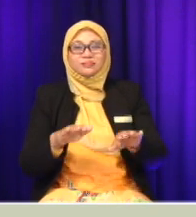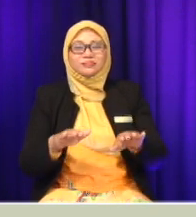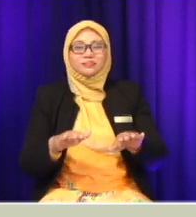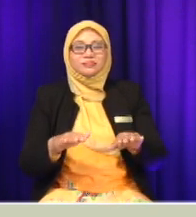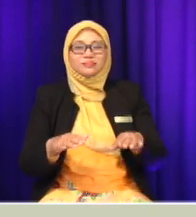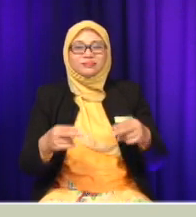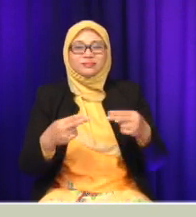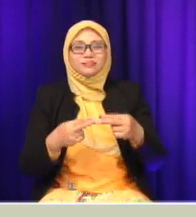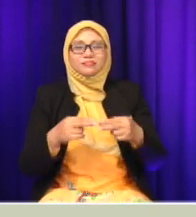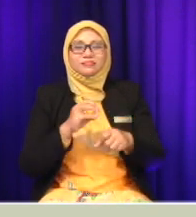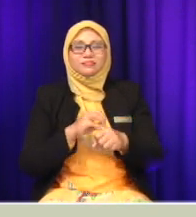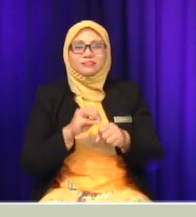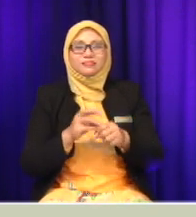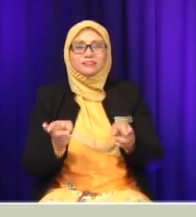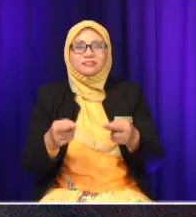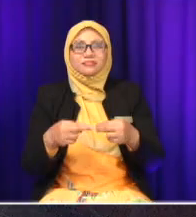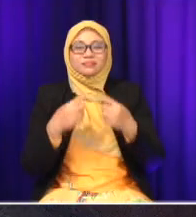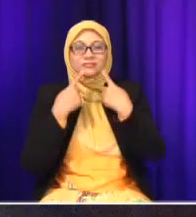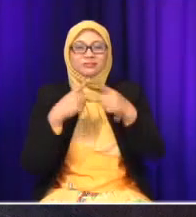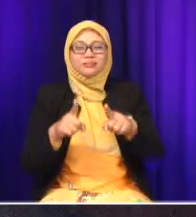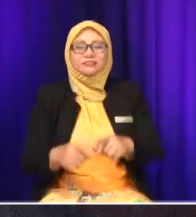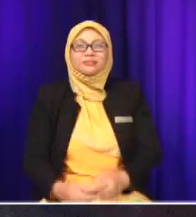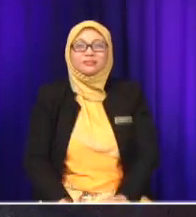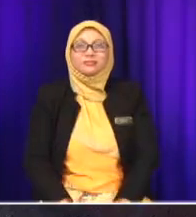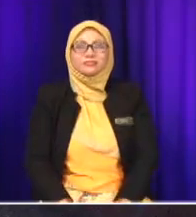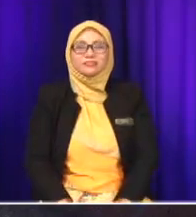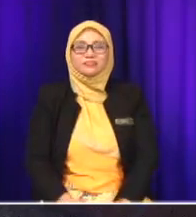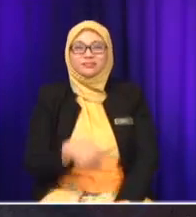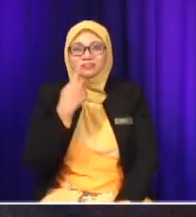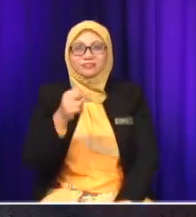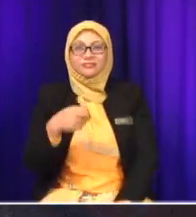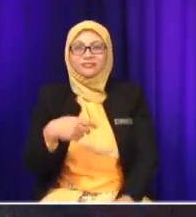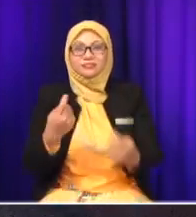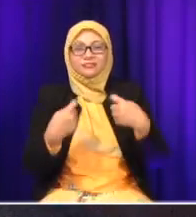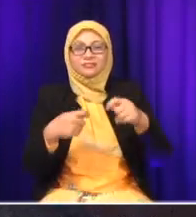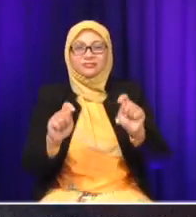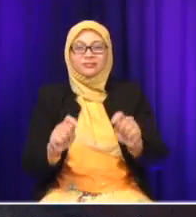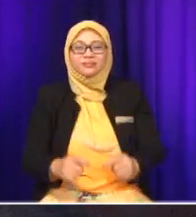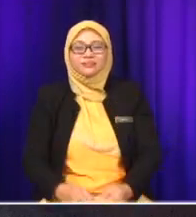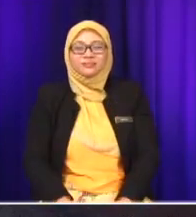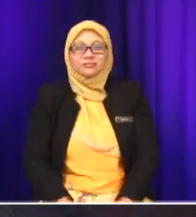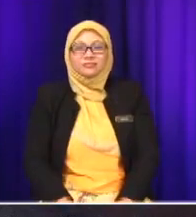jawapan okey Siapa pula nak Cuba ni angkat tangan Sil angkat tangan Az okey Azhar okey Azhar lama tak jawab Azhar Ya